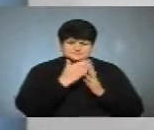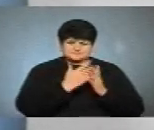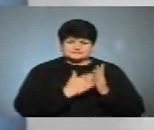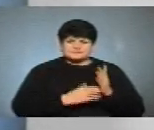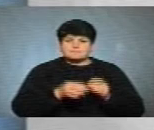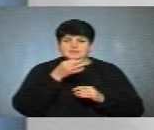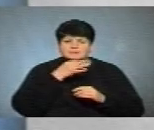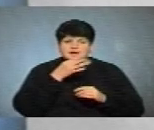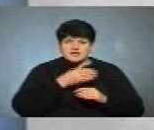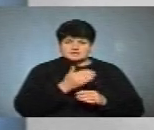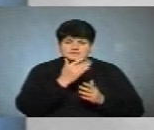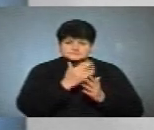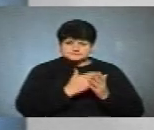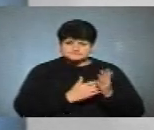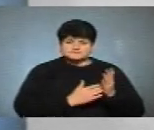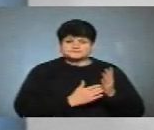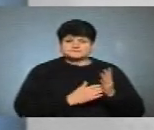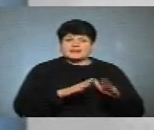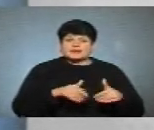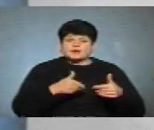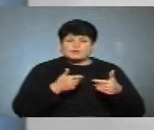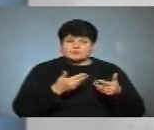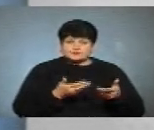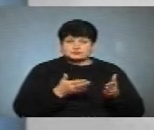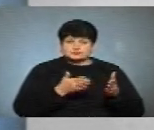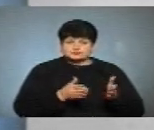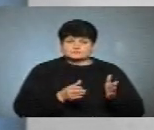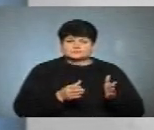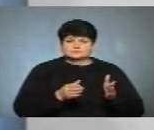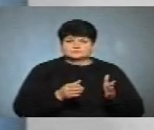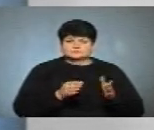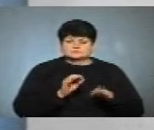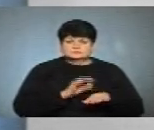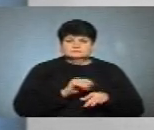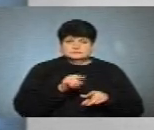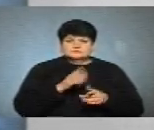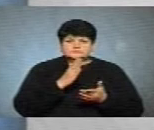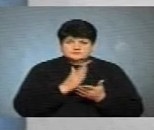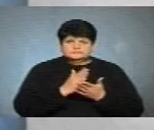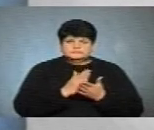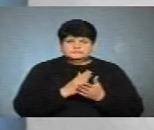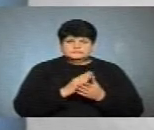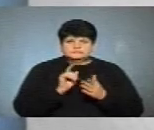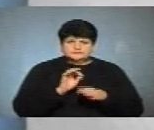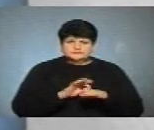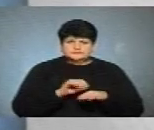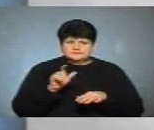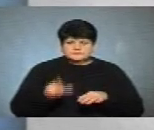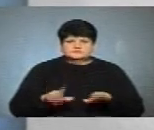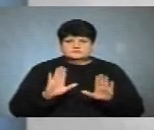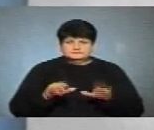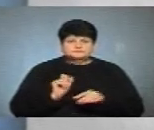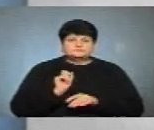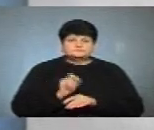ті препарати, які рекомендовано йому з супутньою патологією, вони є в наявності, хворому будуть це